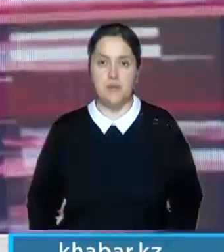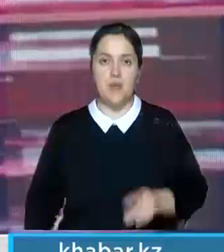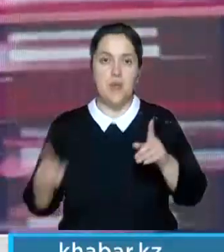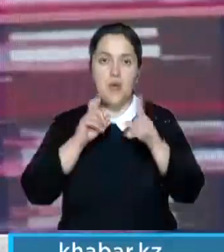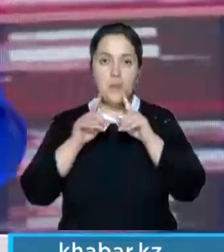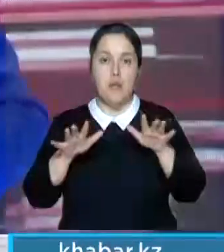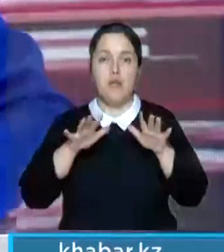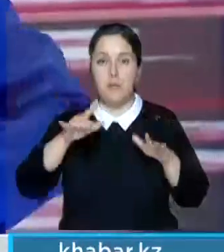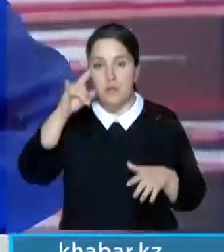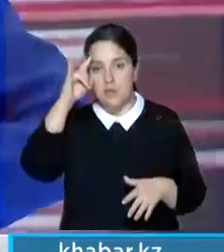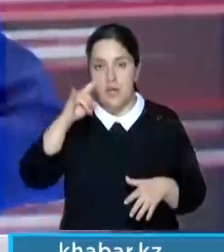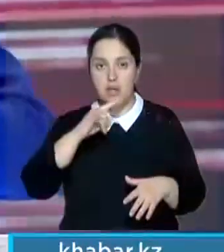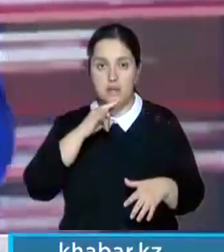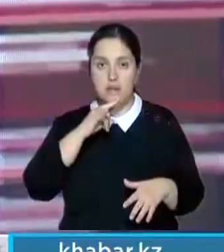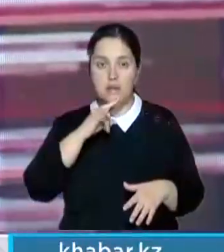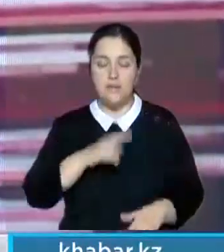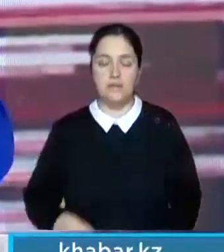Парламент Казахстана